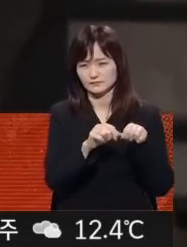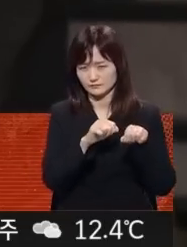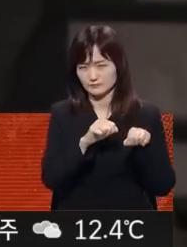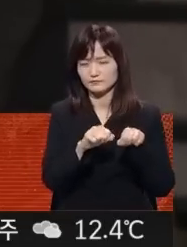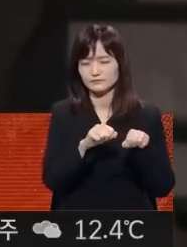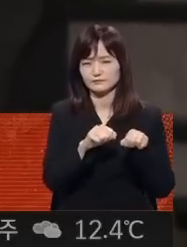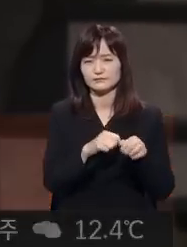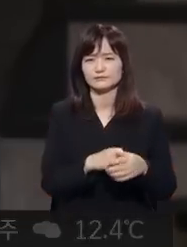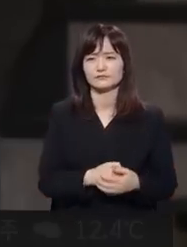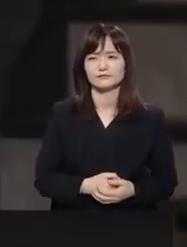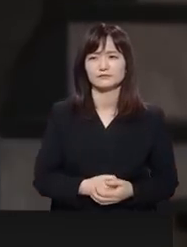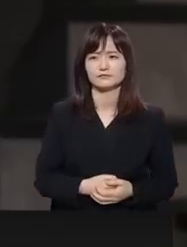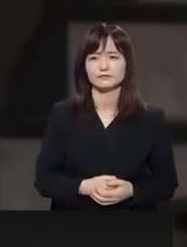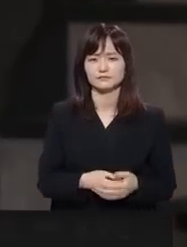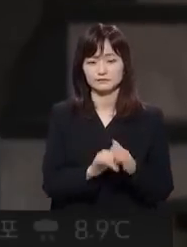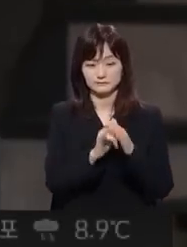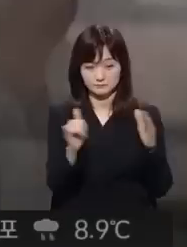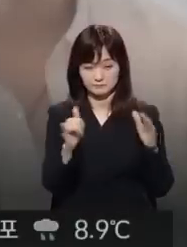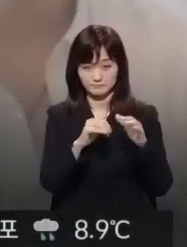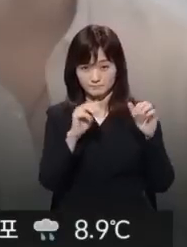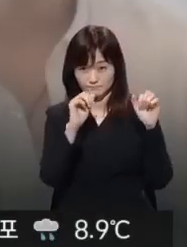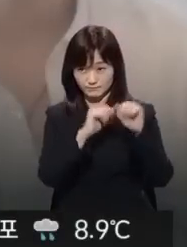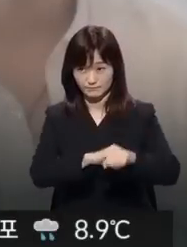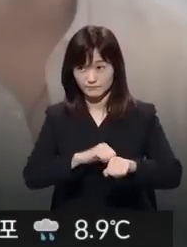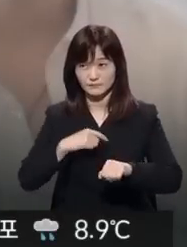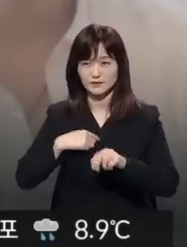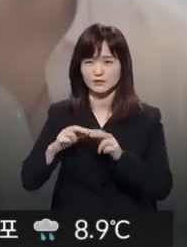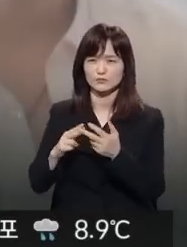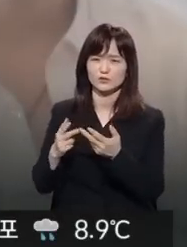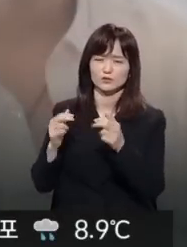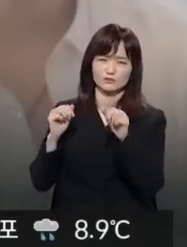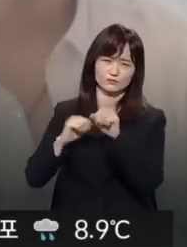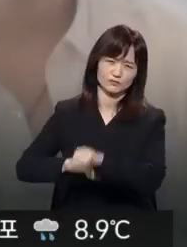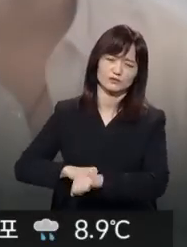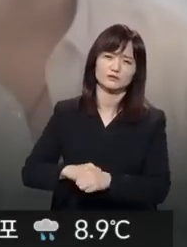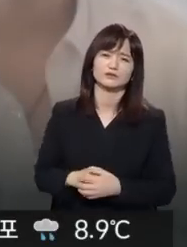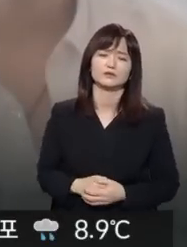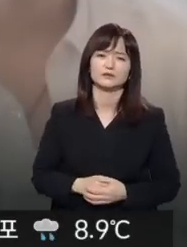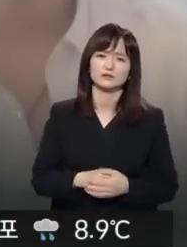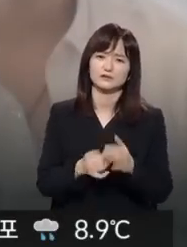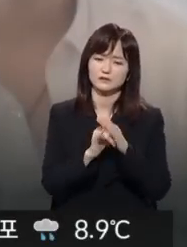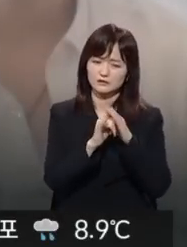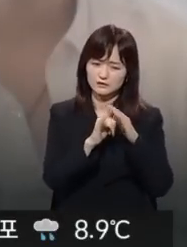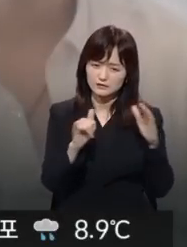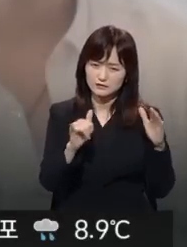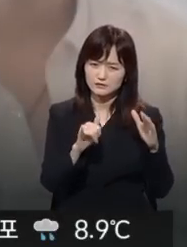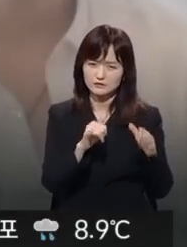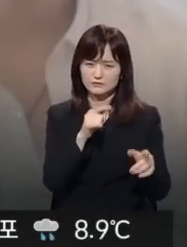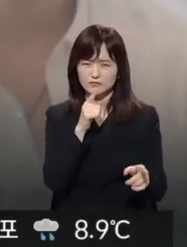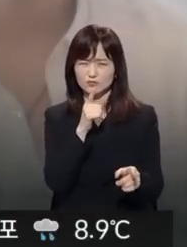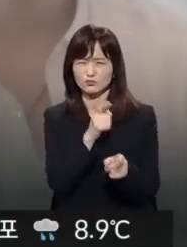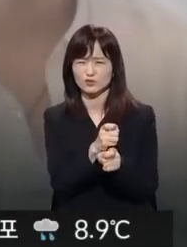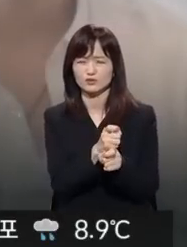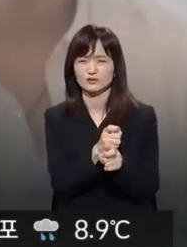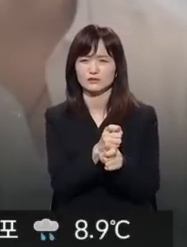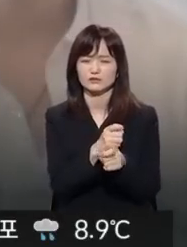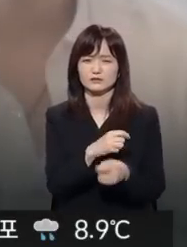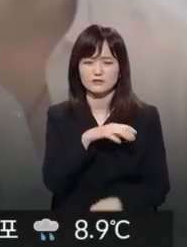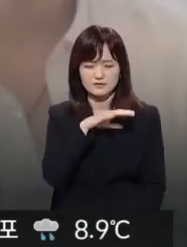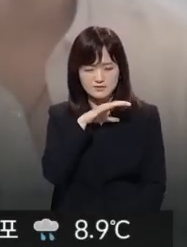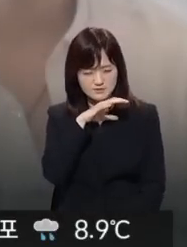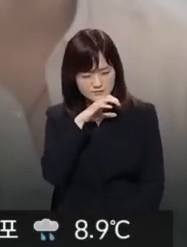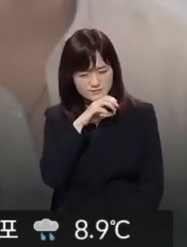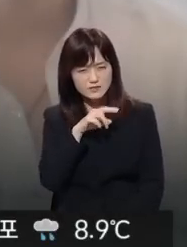하는게 아닌가 그래서 가족을 파괴하고 또 본인을 파괴하고 이것이 가족에 대한 극심한 복수잖아요 그러니까 원망